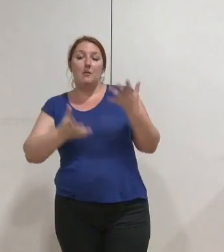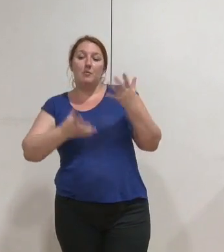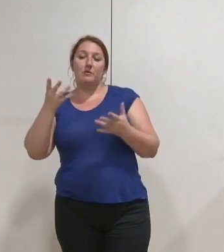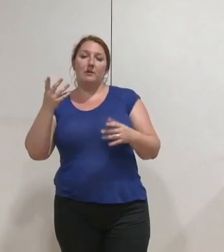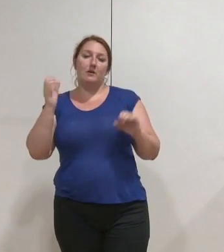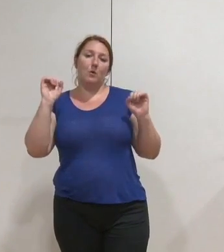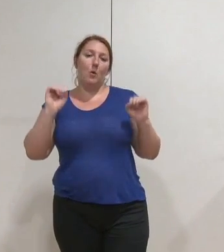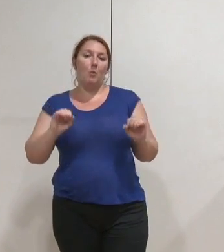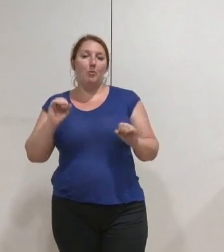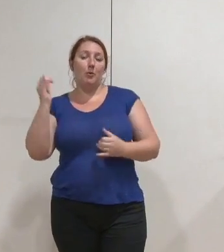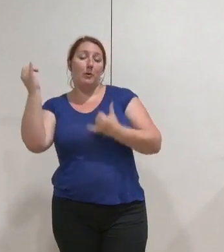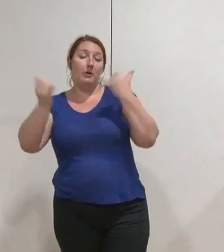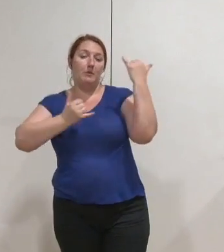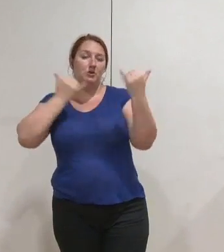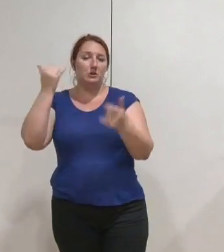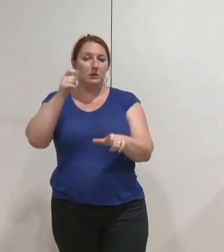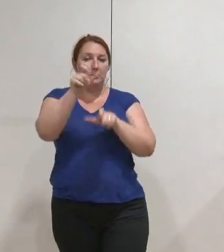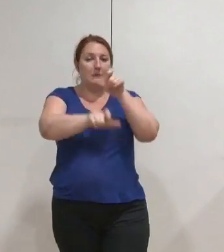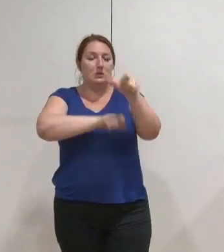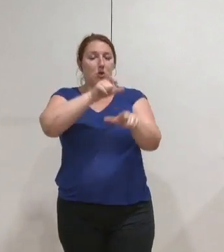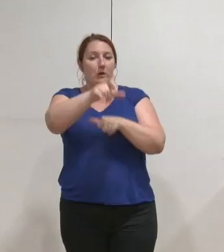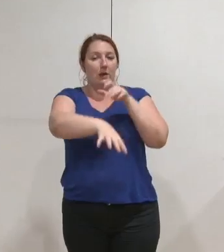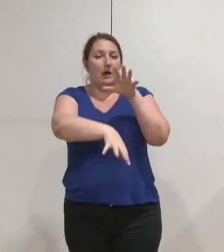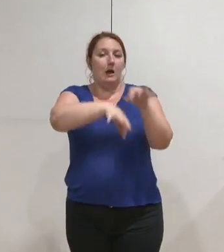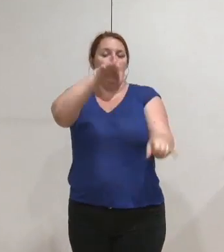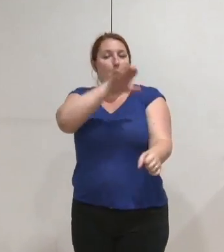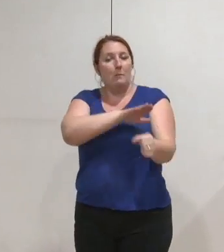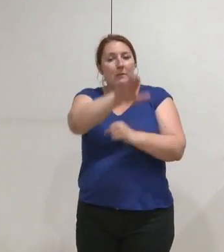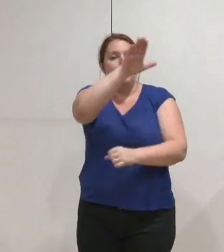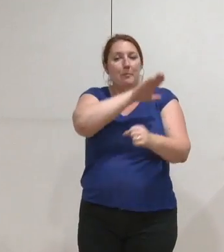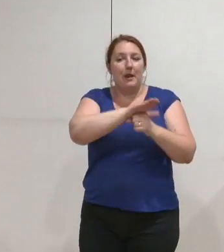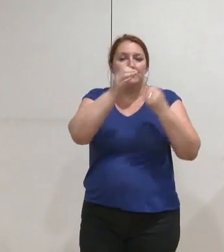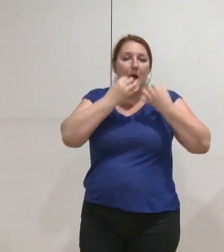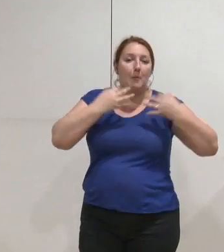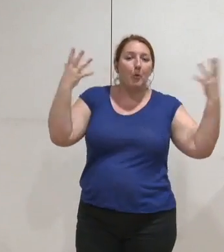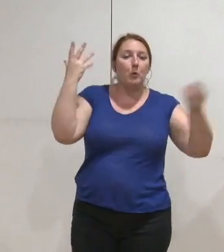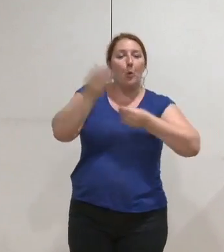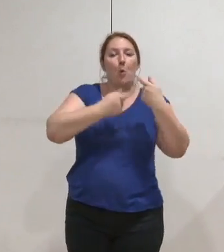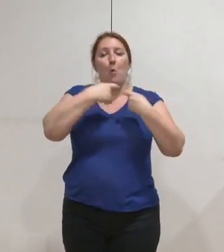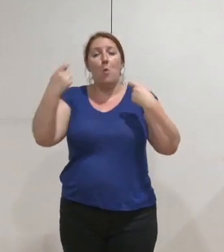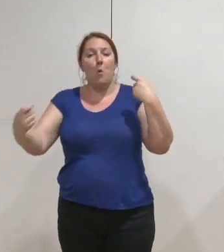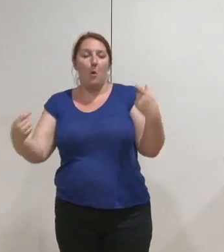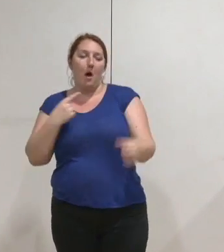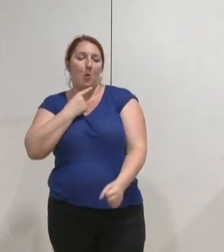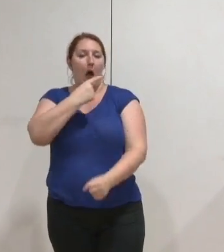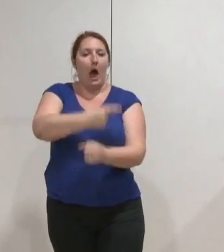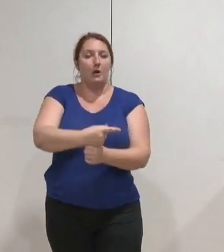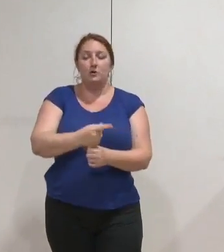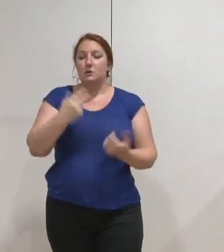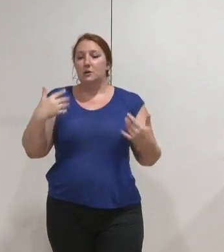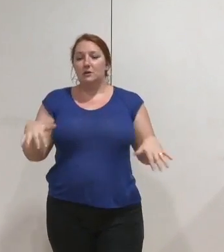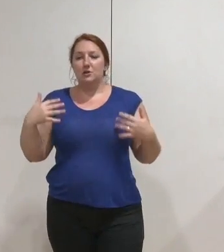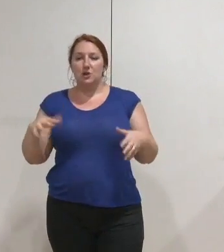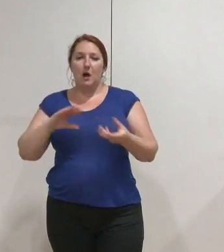couvert certains élus de déplacement parfois un petit peu excessifs ou peut-être un petit peu long on a eu déjà le problème du